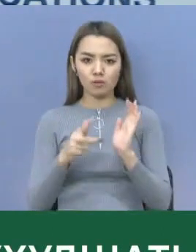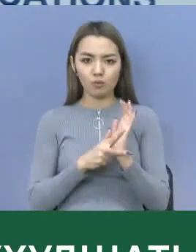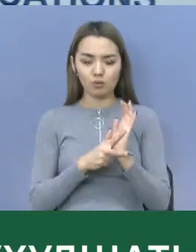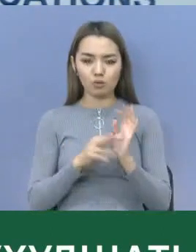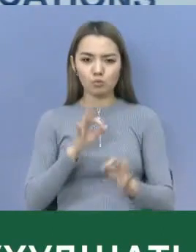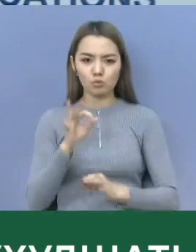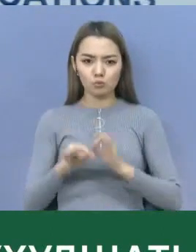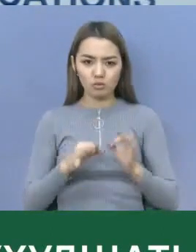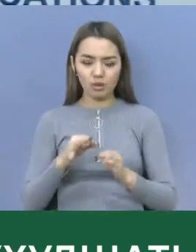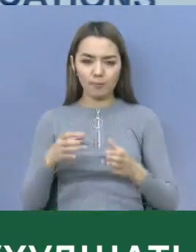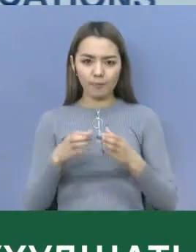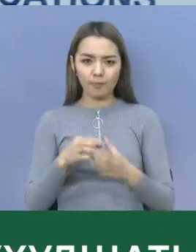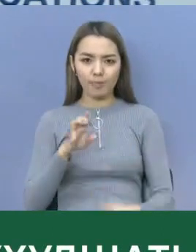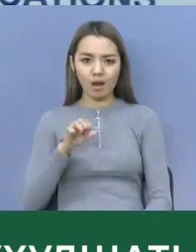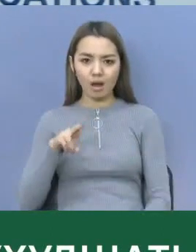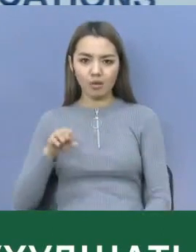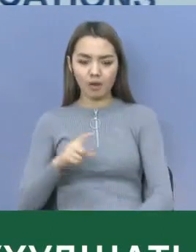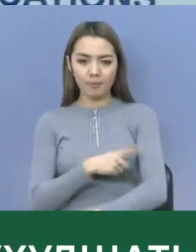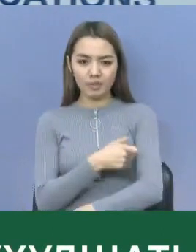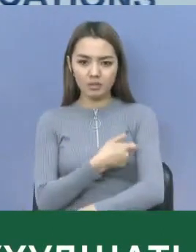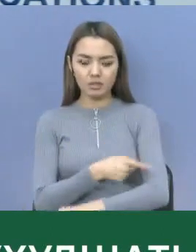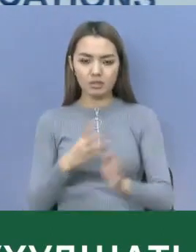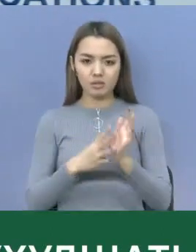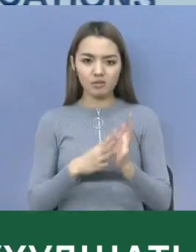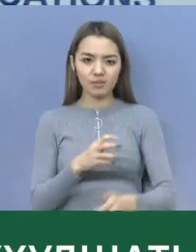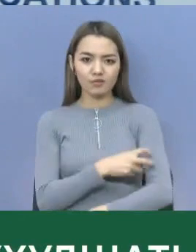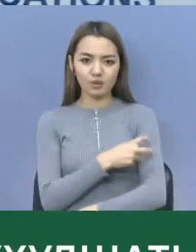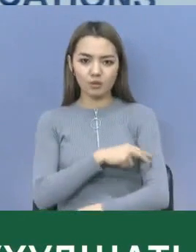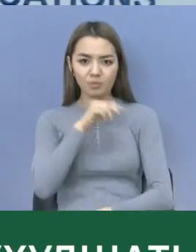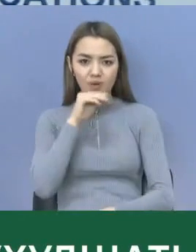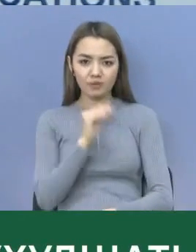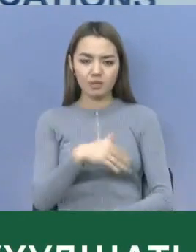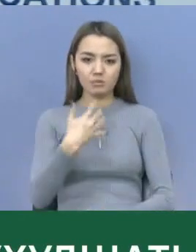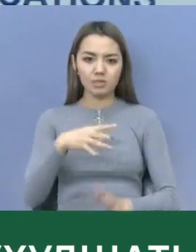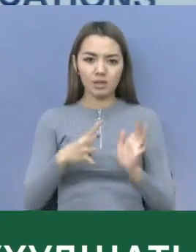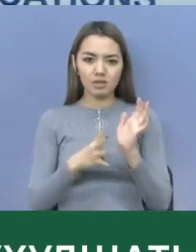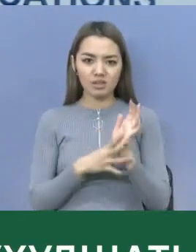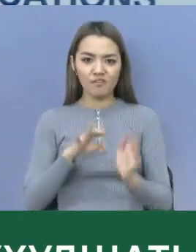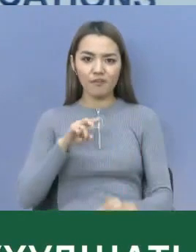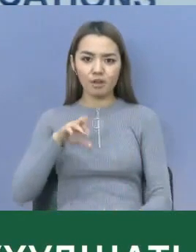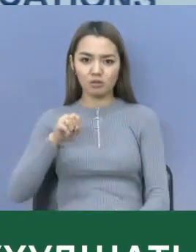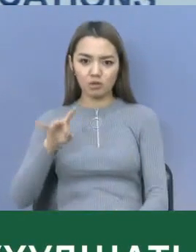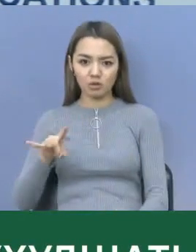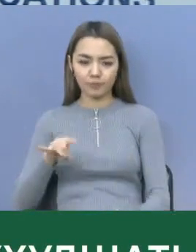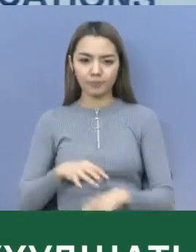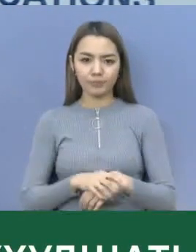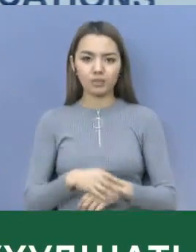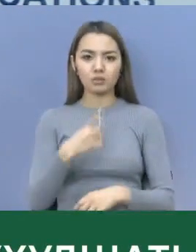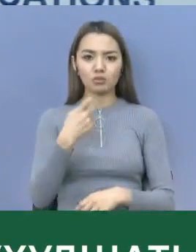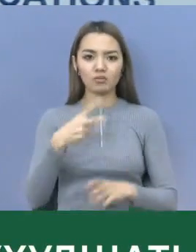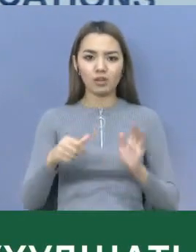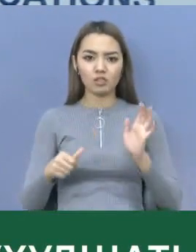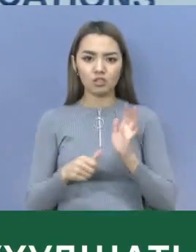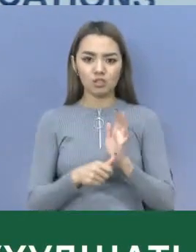68 круглосуточных бригад, в том числе 9 врачебных специализированных и 59 фельдшерских. Имеется